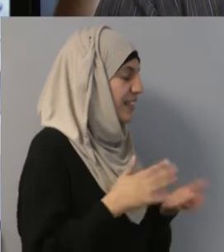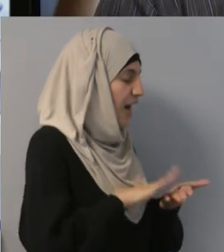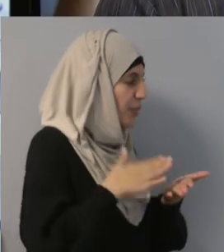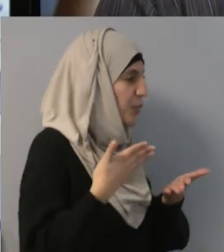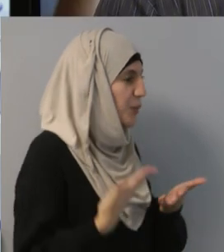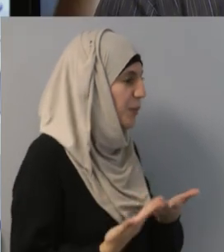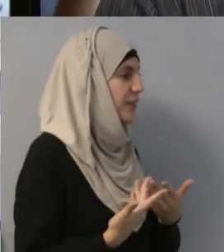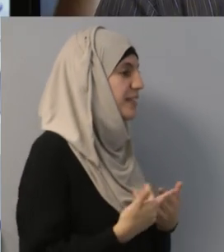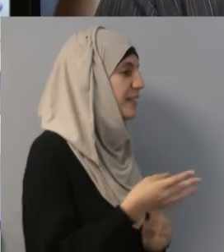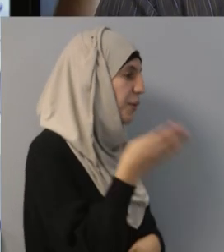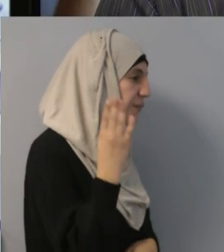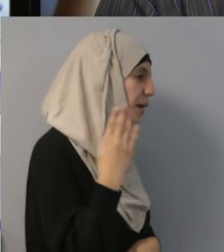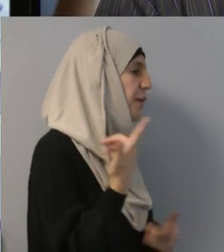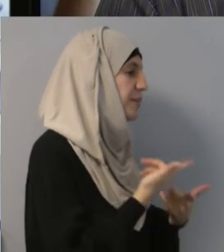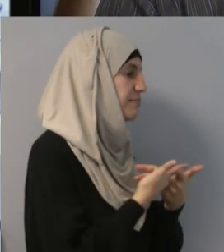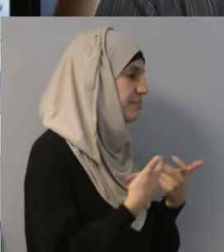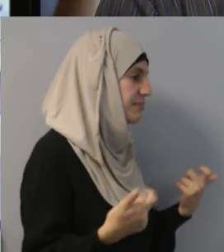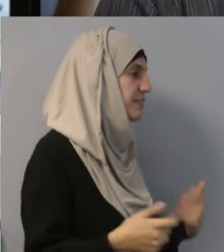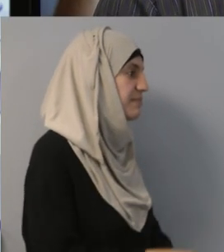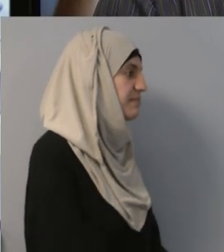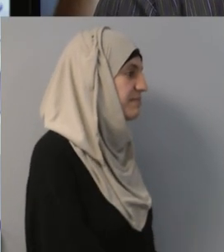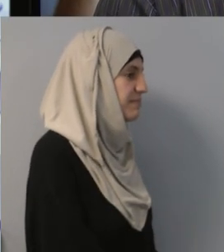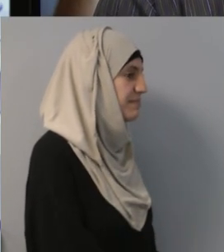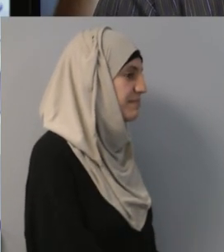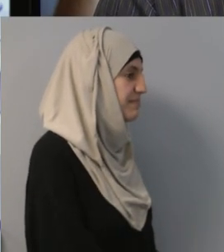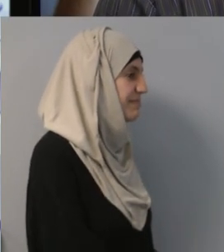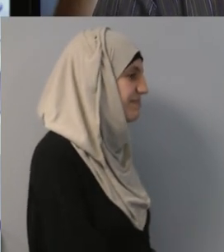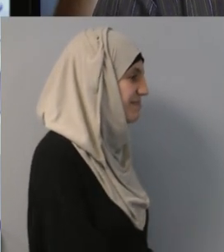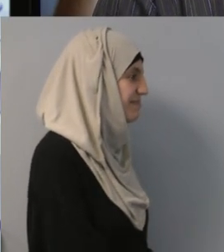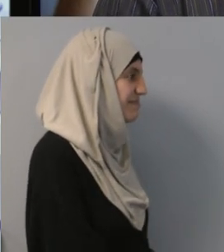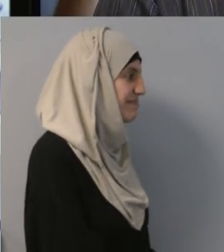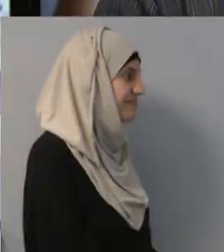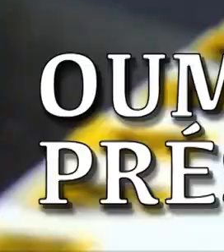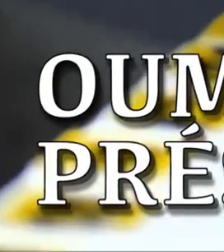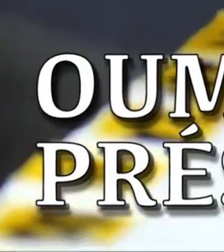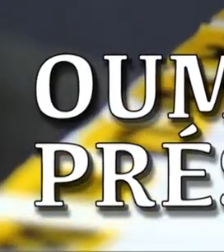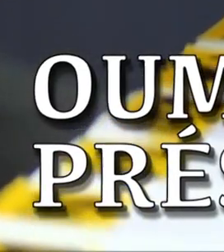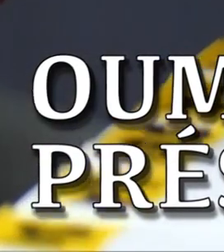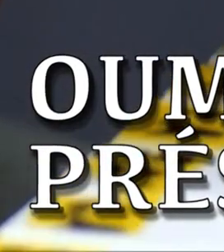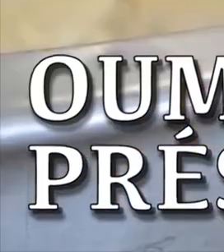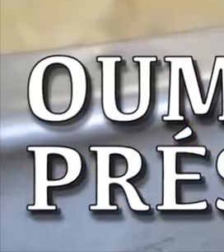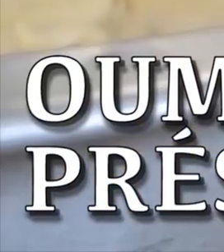de traduire des conférences, des cours. D'accord. Voilà. Ben merci à vous.